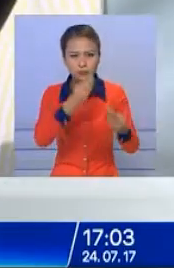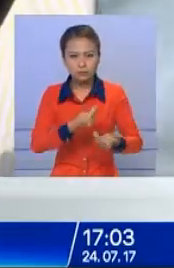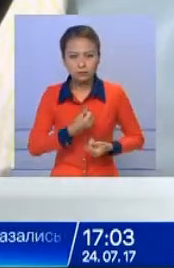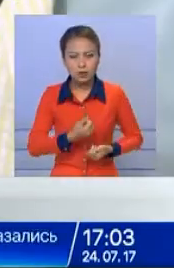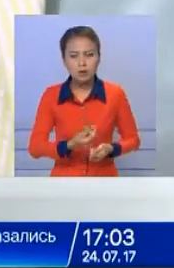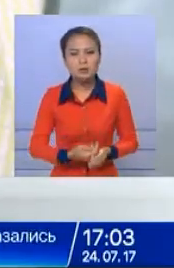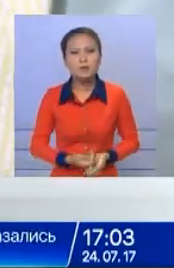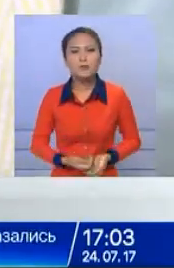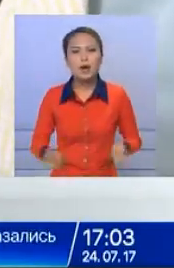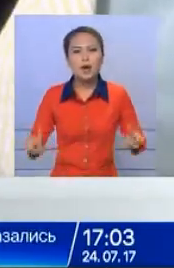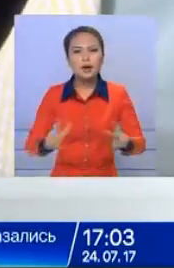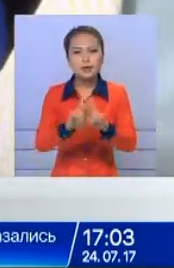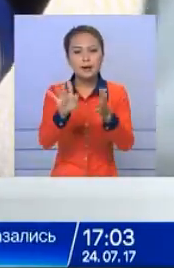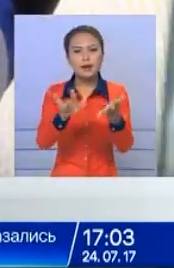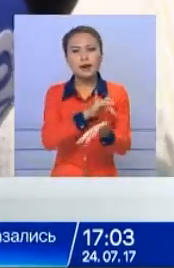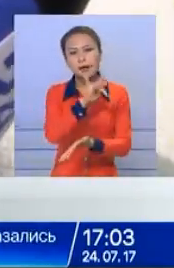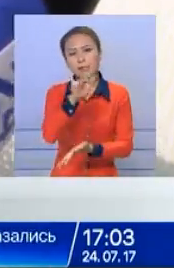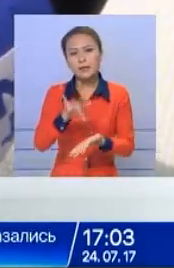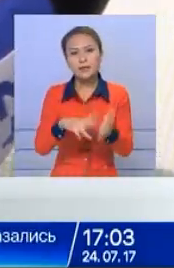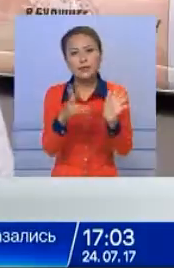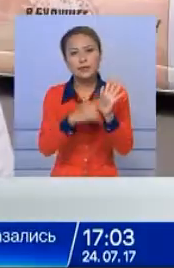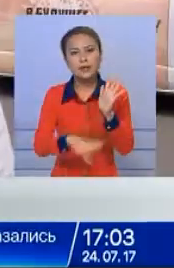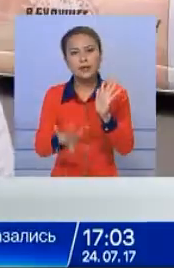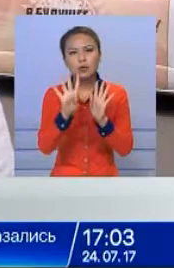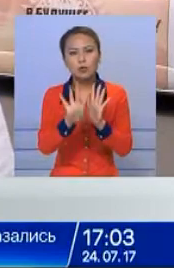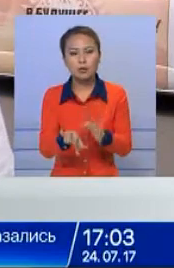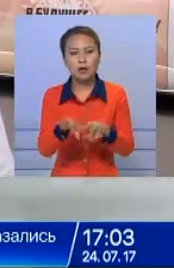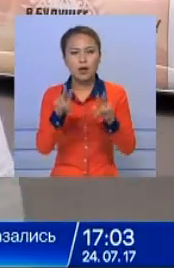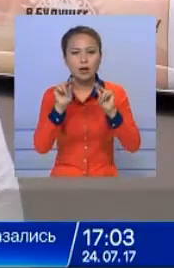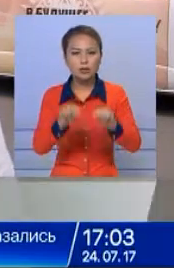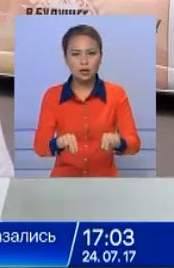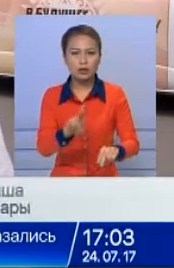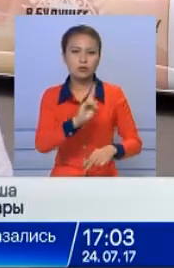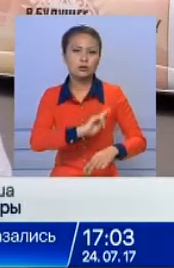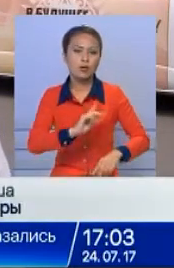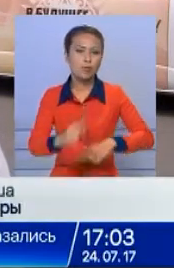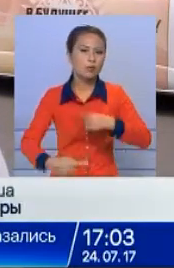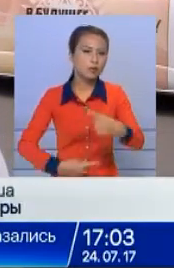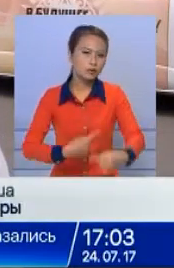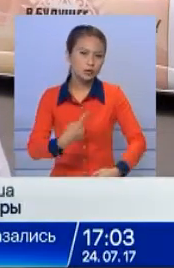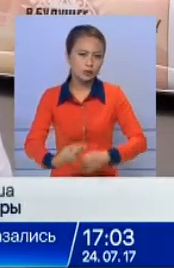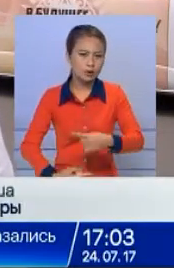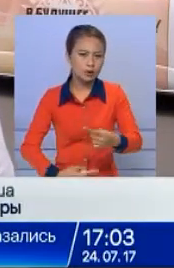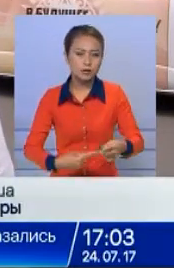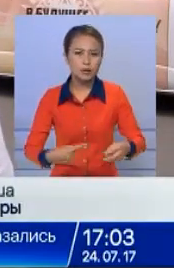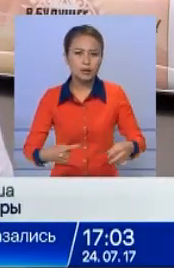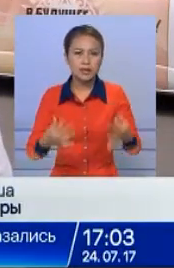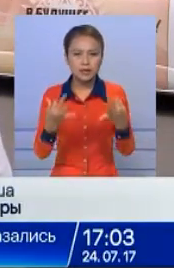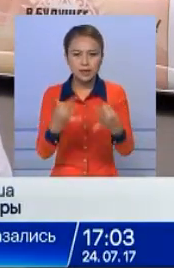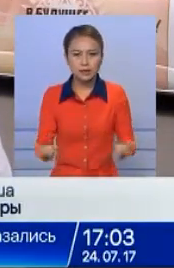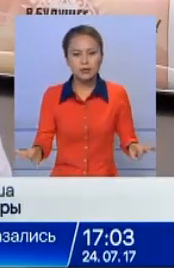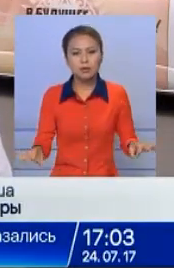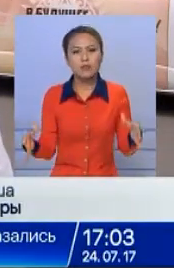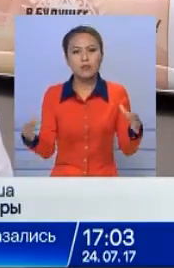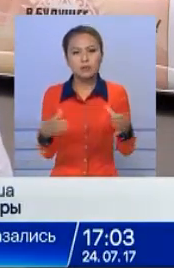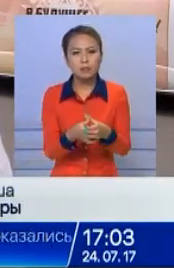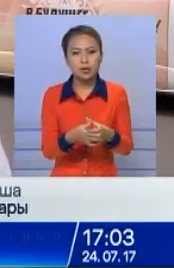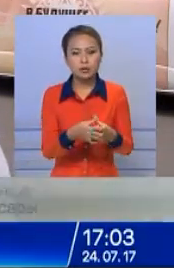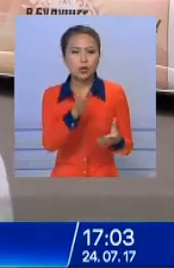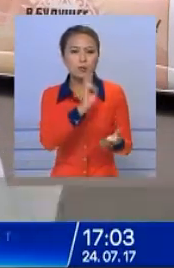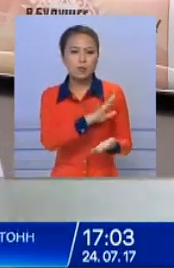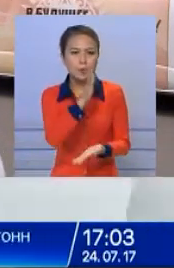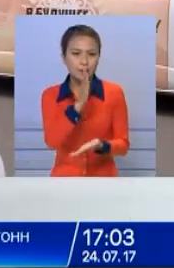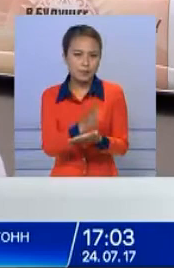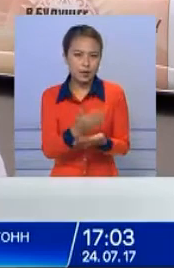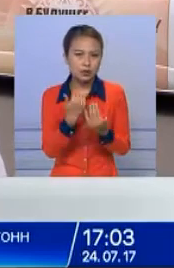Астана қаласының 84 орта мектебінде «Адал ұрпақ» атты еріктілер клубы жұмыс жасайды.